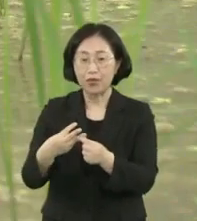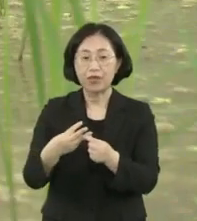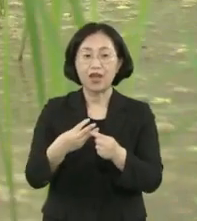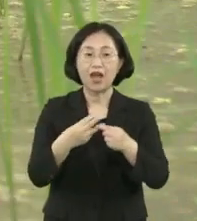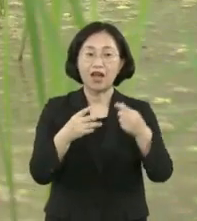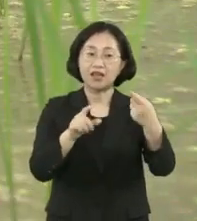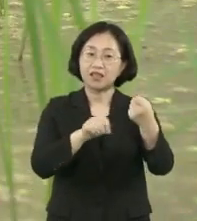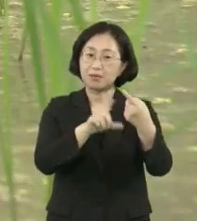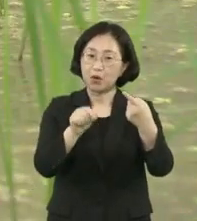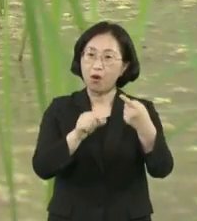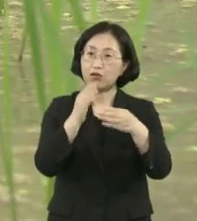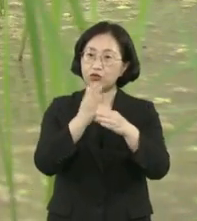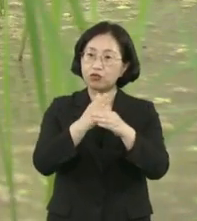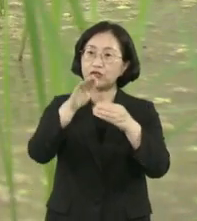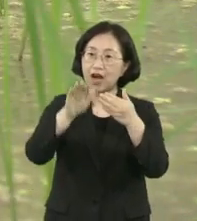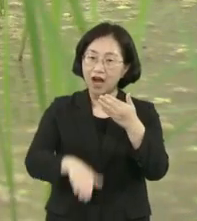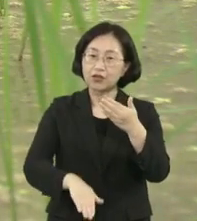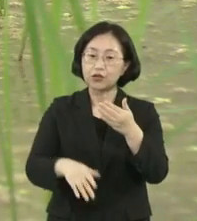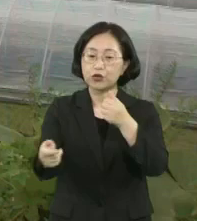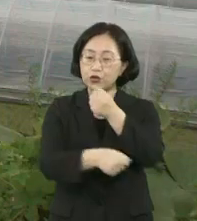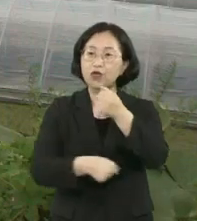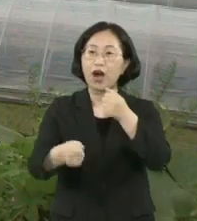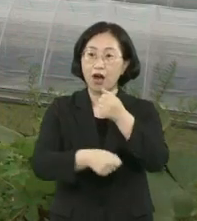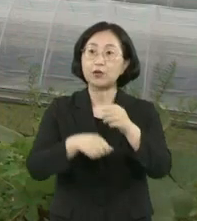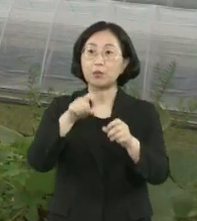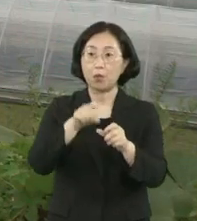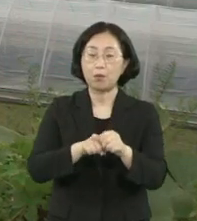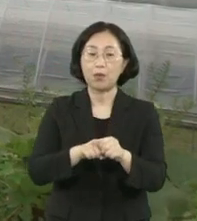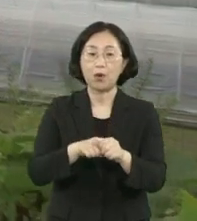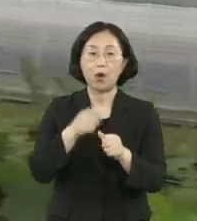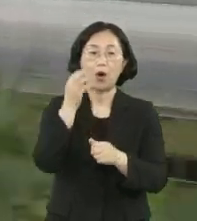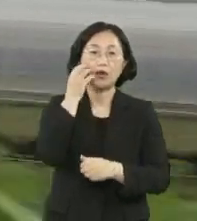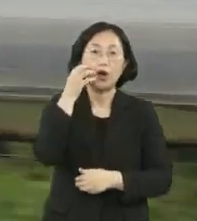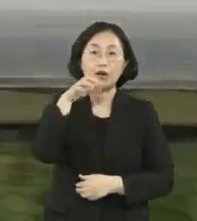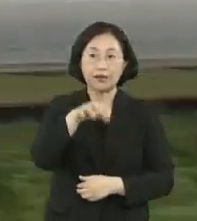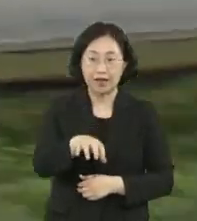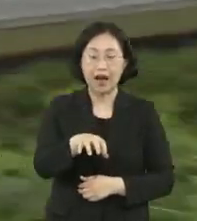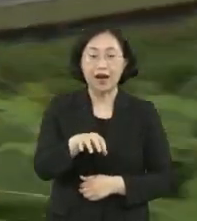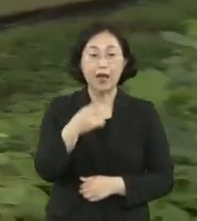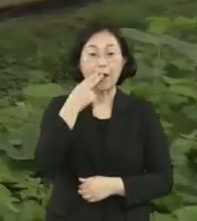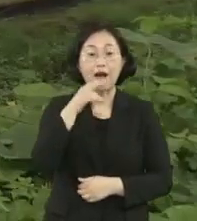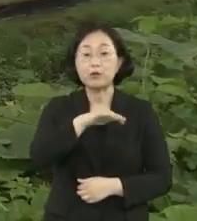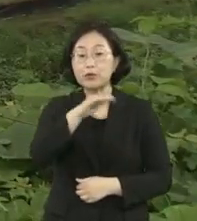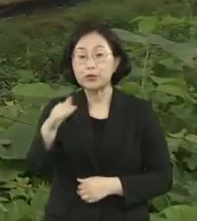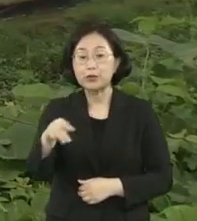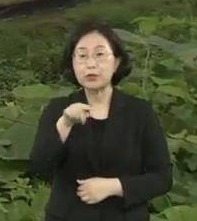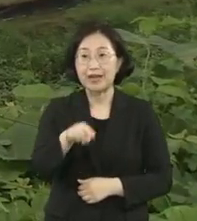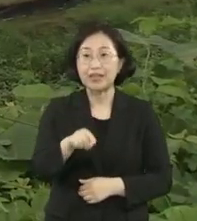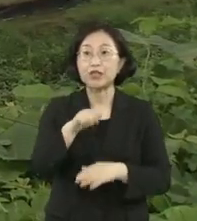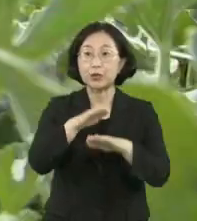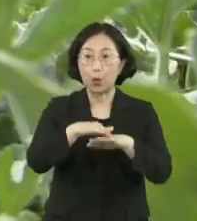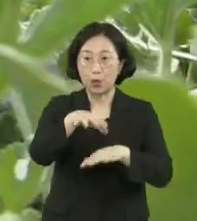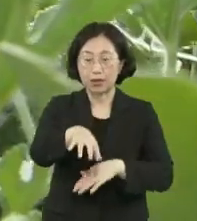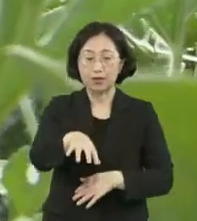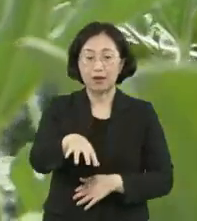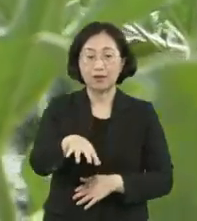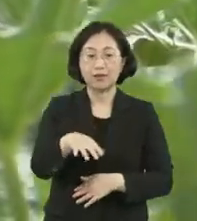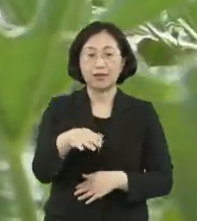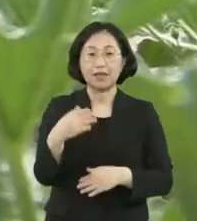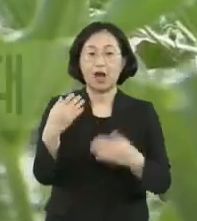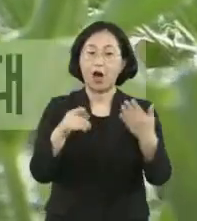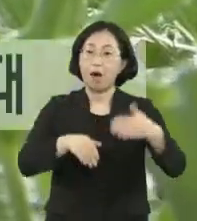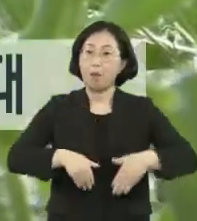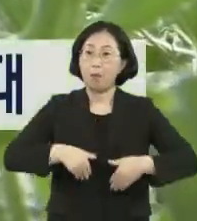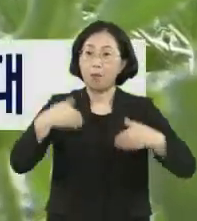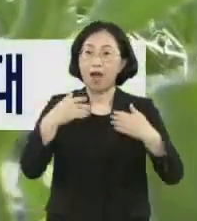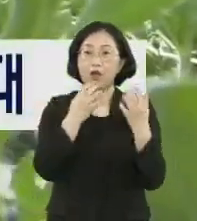중하순 수확을 목표로 하고 있습니다. 청양군 청남면에 하우스 시설이 되어 있는 이 논에서는 지난 봄